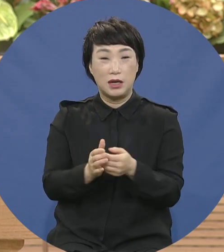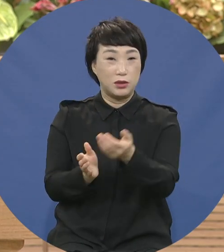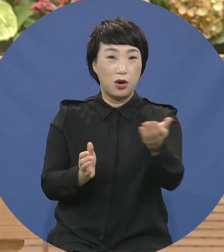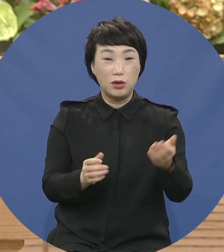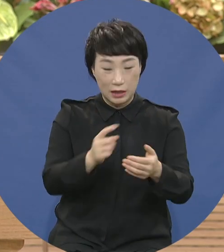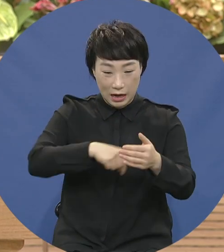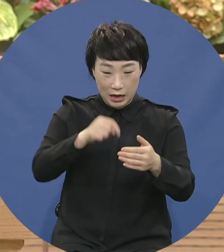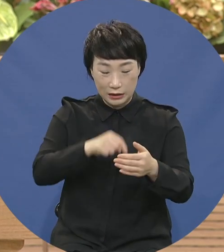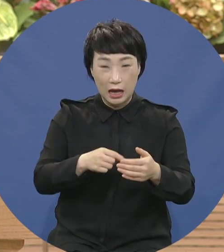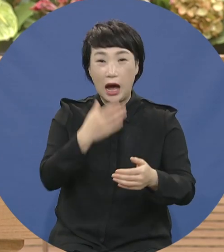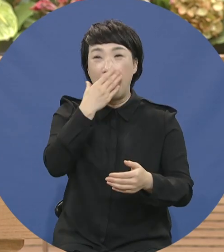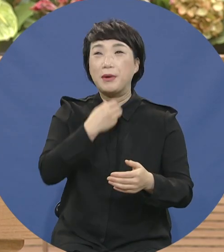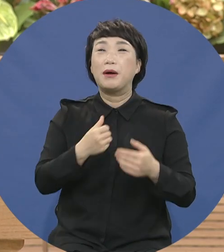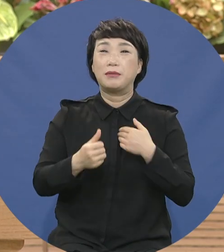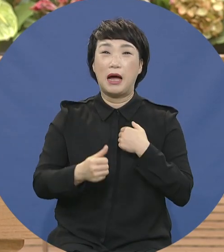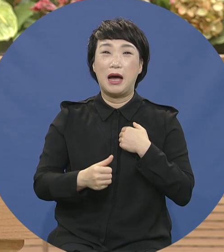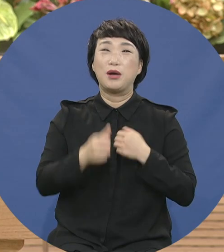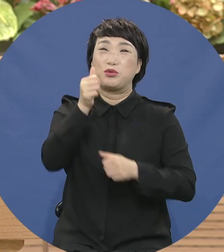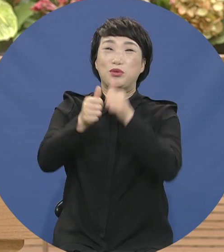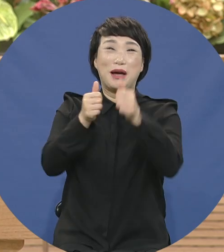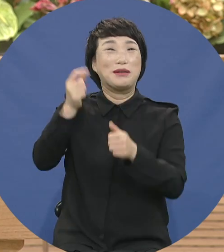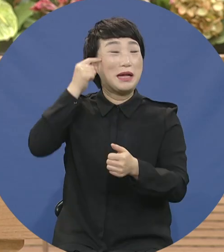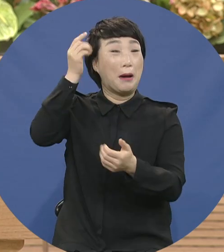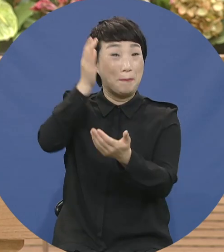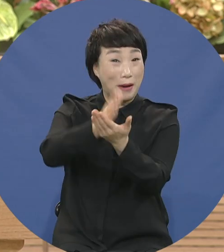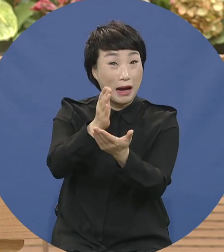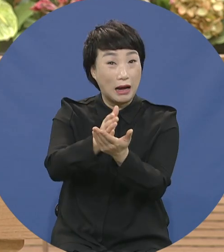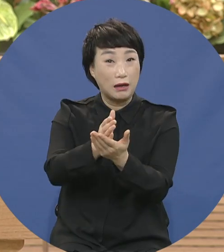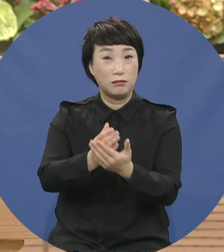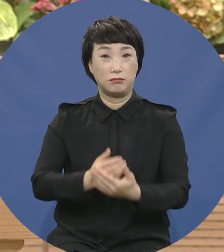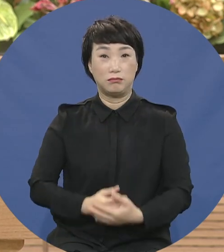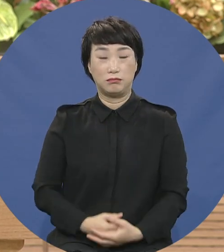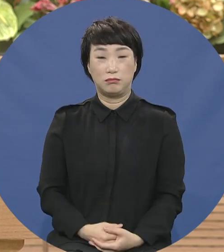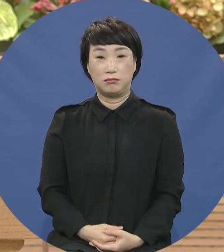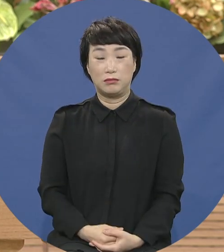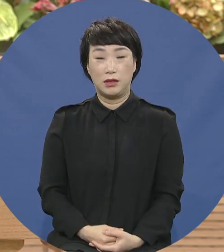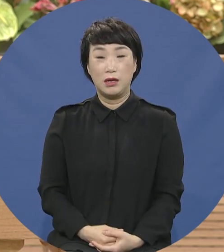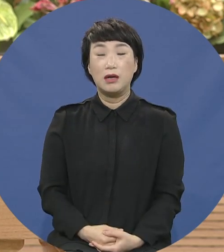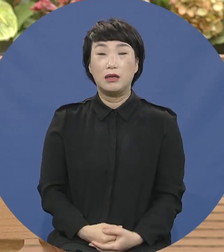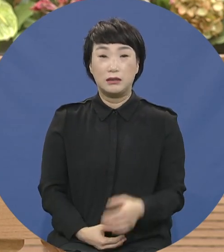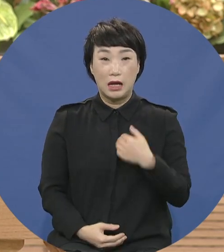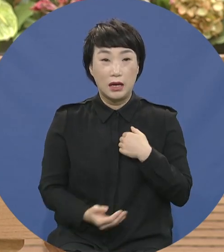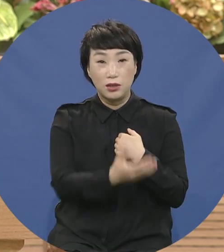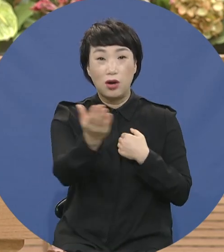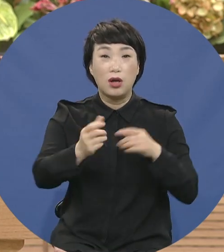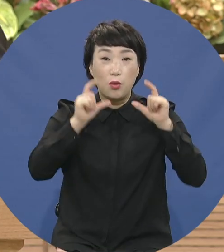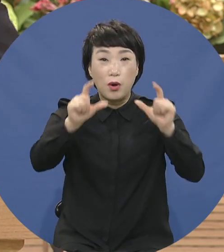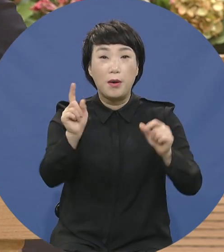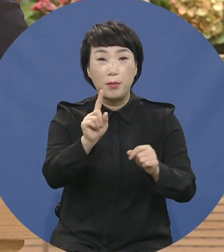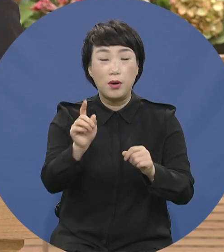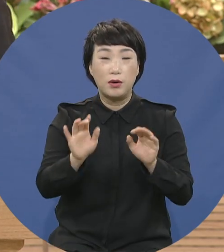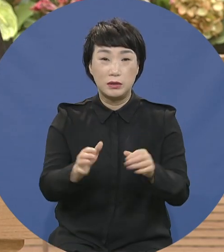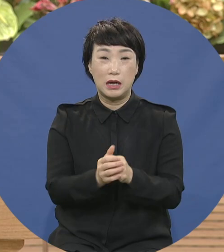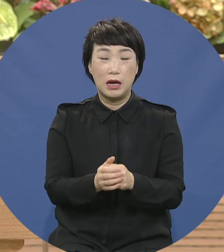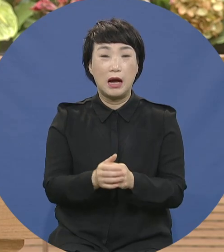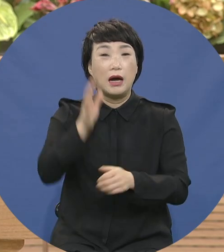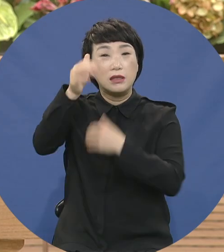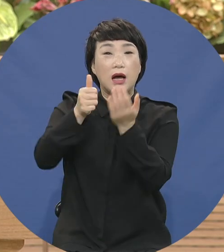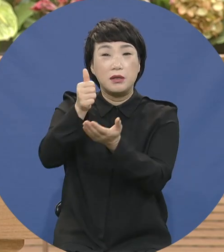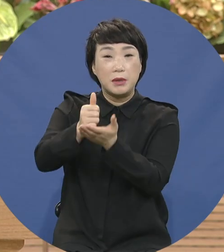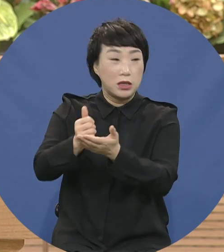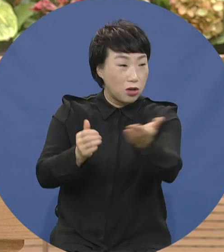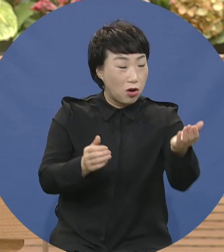너희 속으로 아브라함이 우리 조상이라고 생각지 말라. 내가 너에게 이르노니